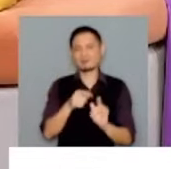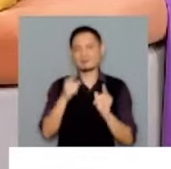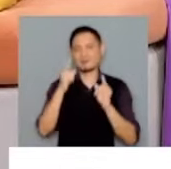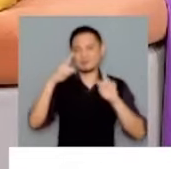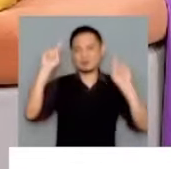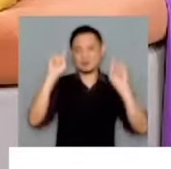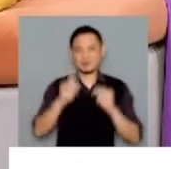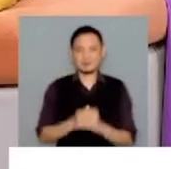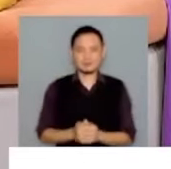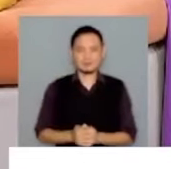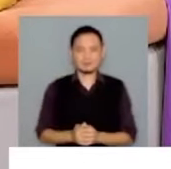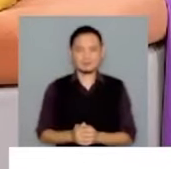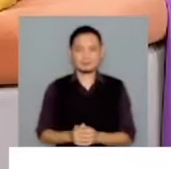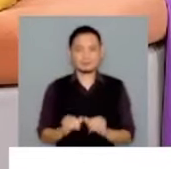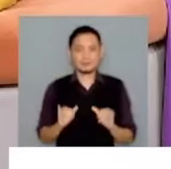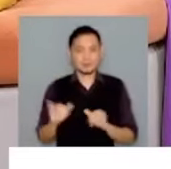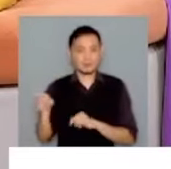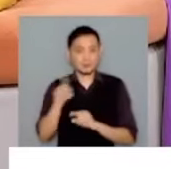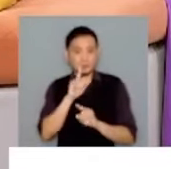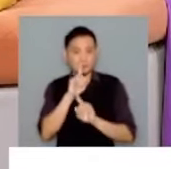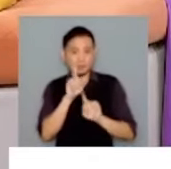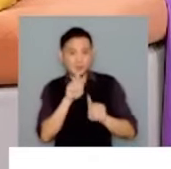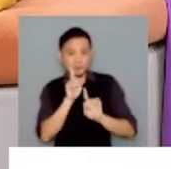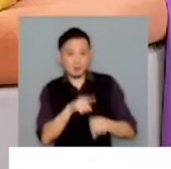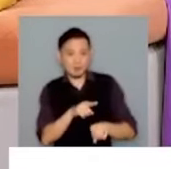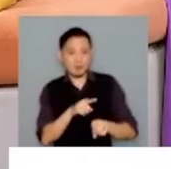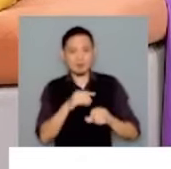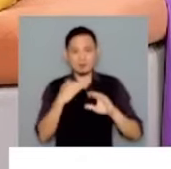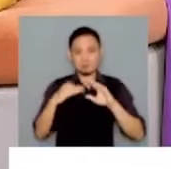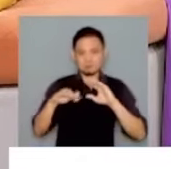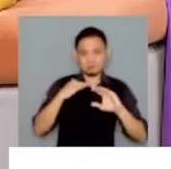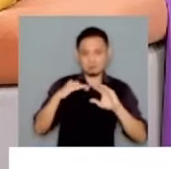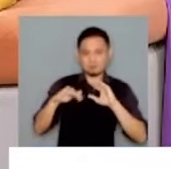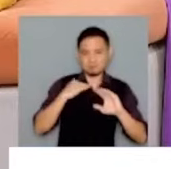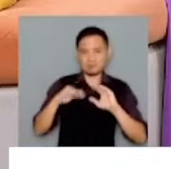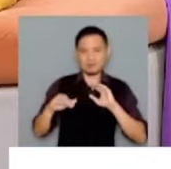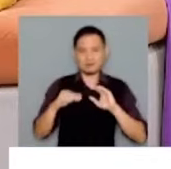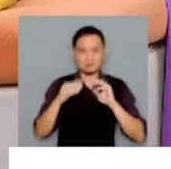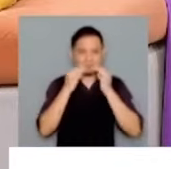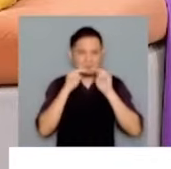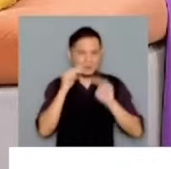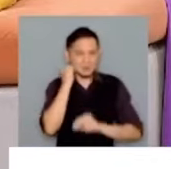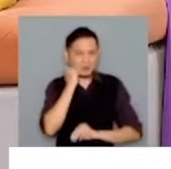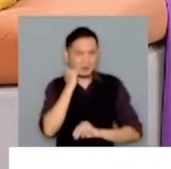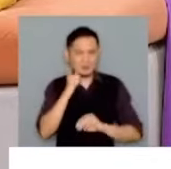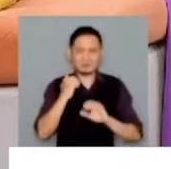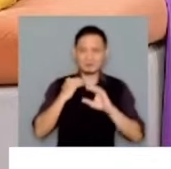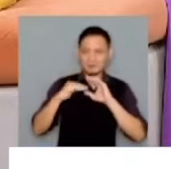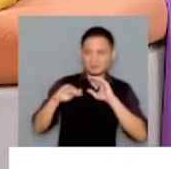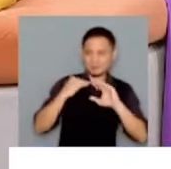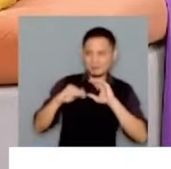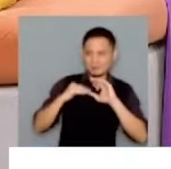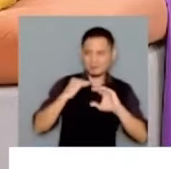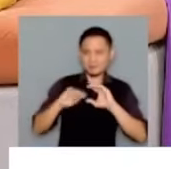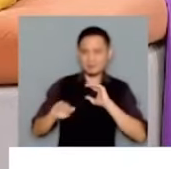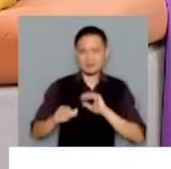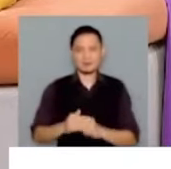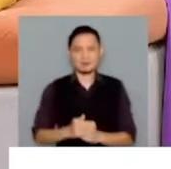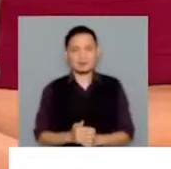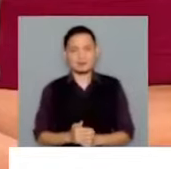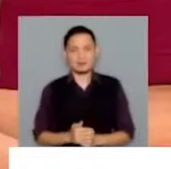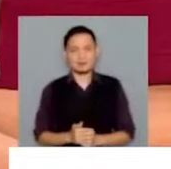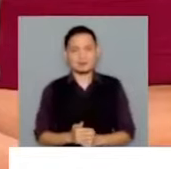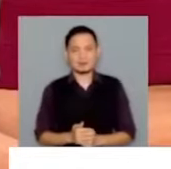para ma-replyan ko siya. Kasi parang sabi ko, parang message siya ng message sa akin. Tapos, pero po nun, bago kami maging